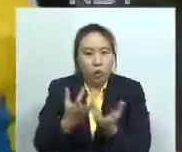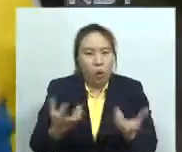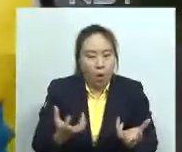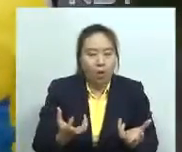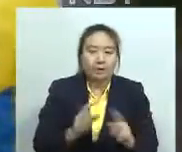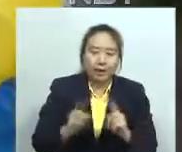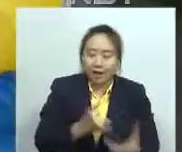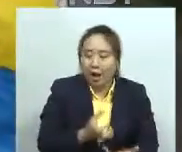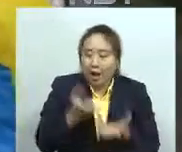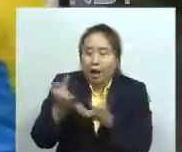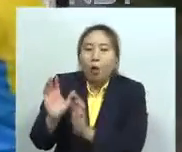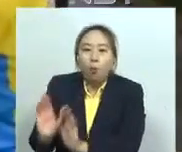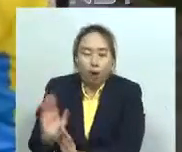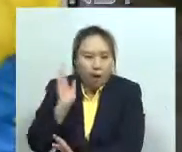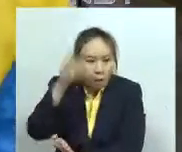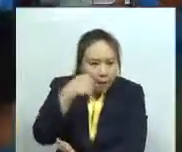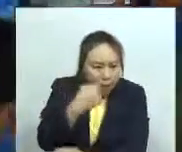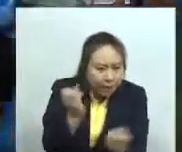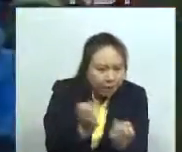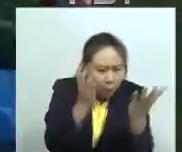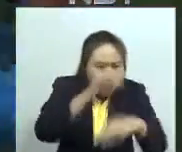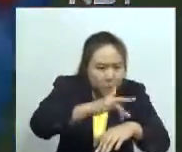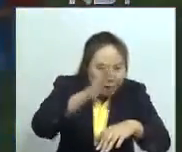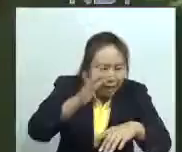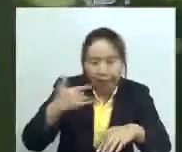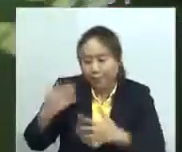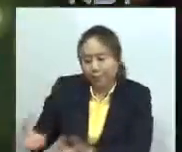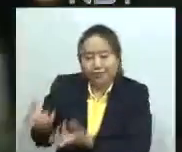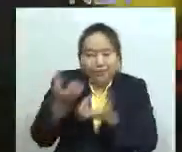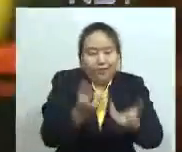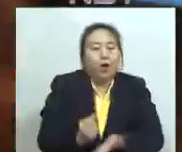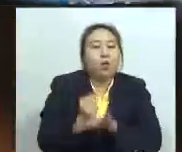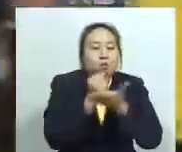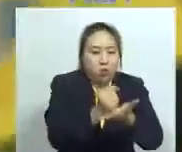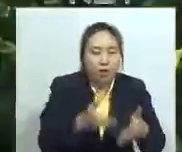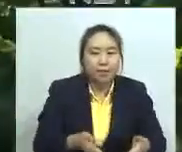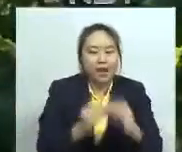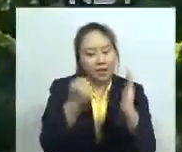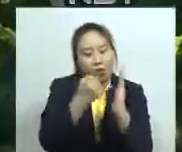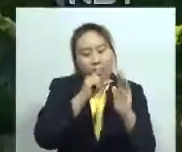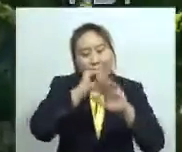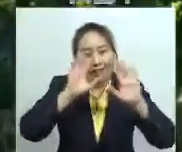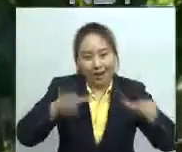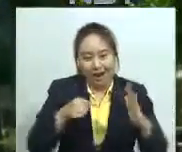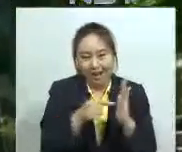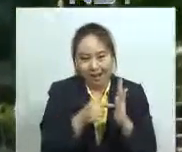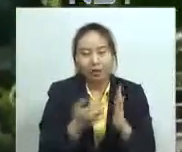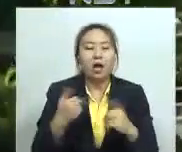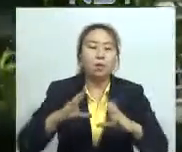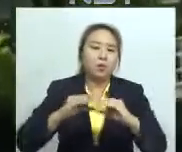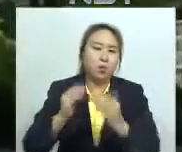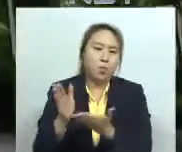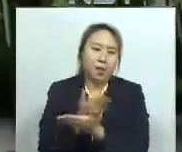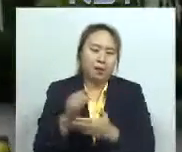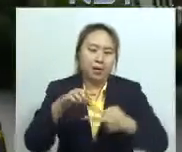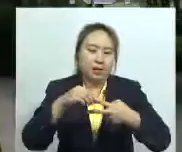ยเหลือผู้ประสบภัยจากพิบัติทางธรรมชาติในอาเซียนซึ่งจัดตั้งที่จังหวัดชัยนาทโดยการประชุมจะแบ่งเป็น2ช่วงสำคั